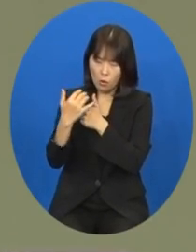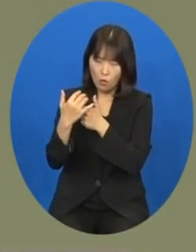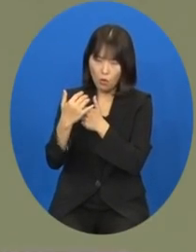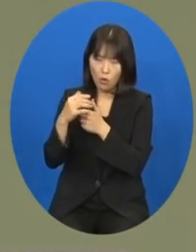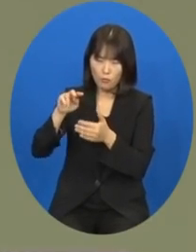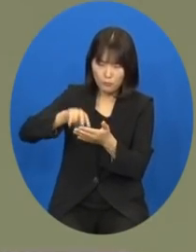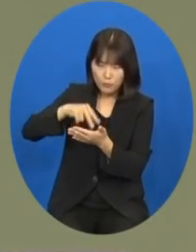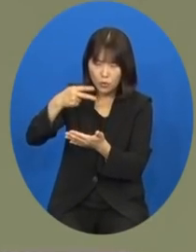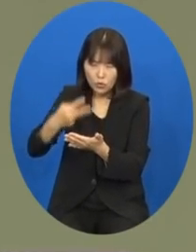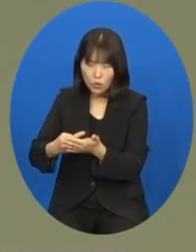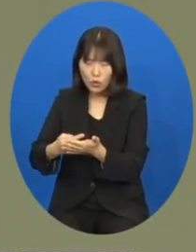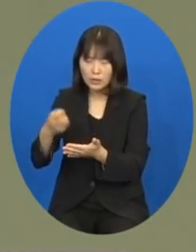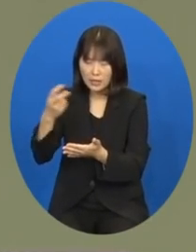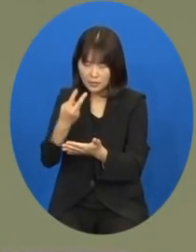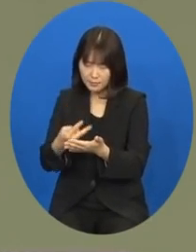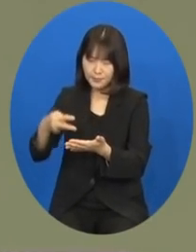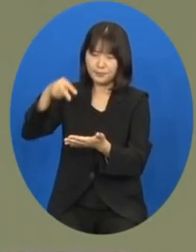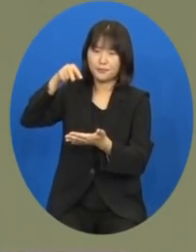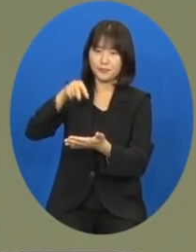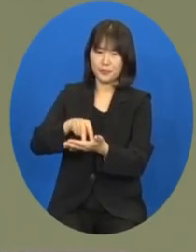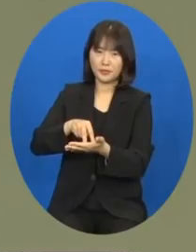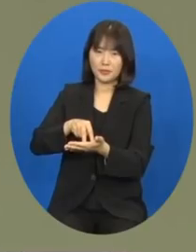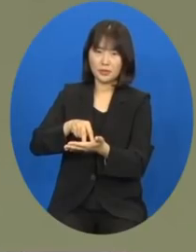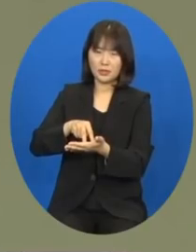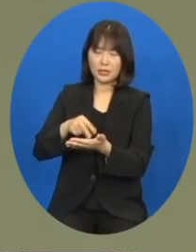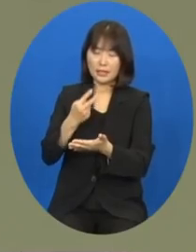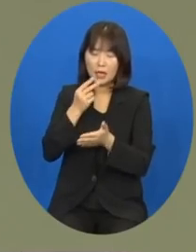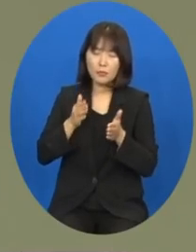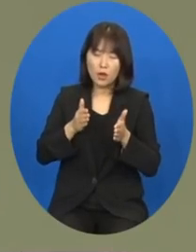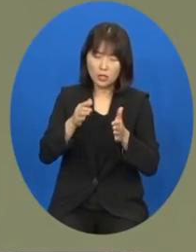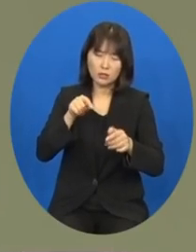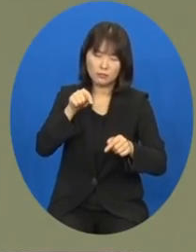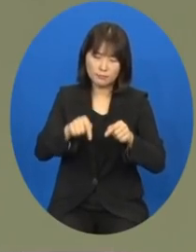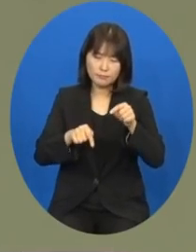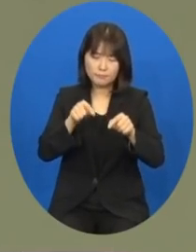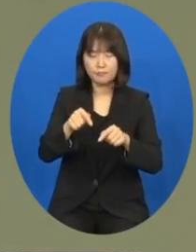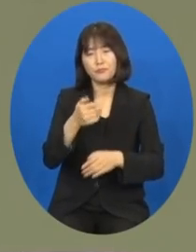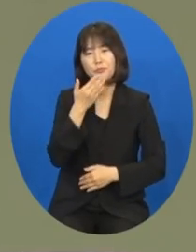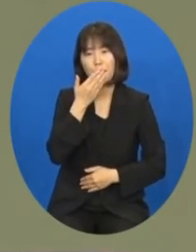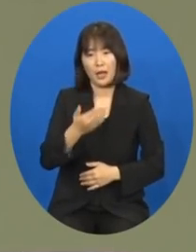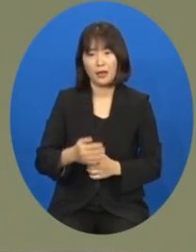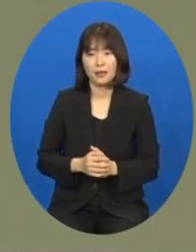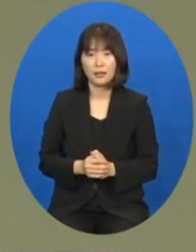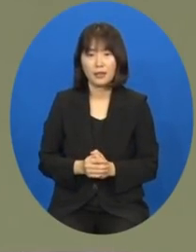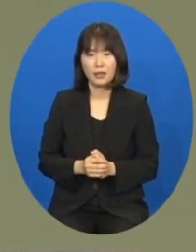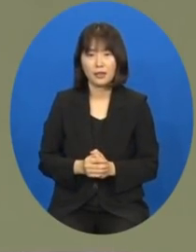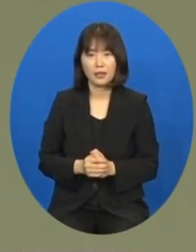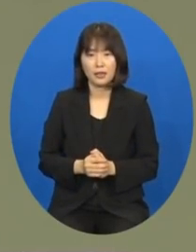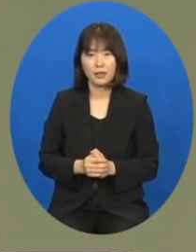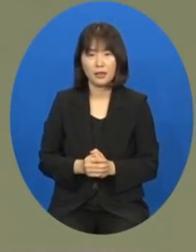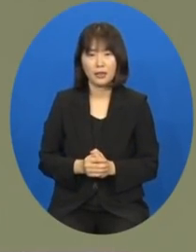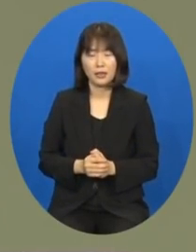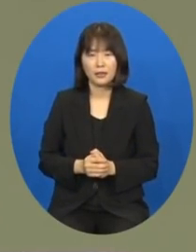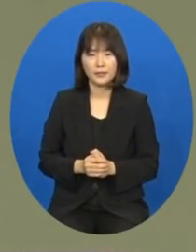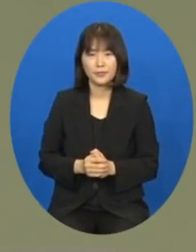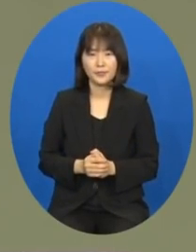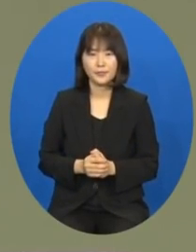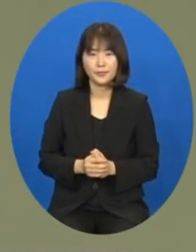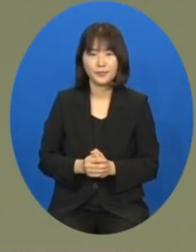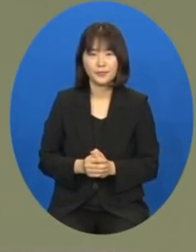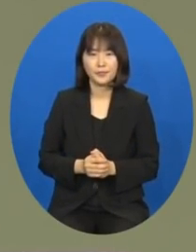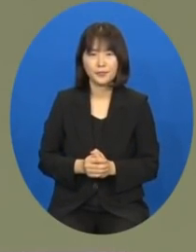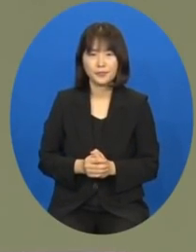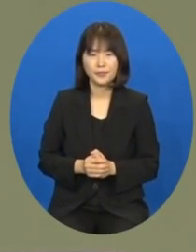다시 일어서서 다시 그 생명의 길을 걸어 나갈 수가 있는 것입니다 바로 그 차이가 거기서 난 것입니다